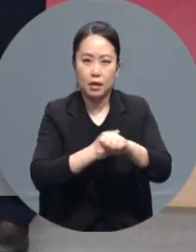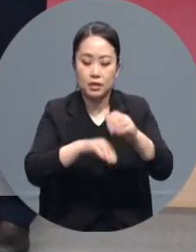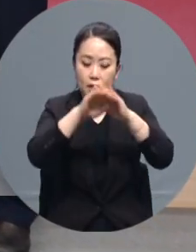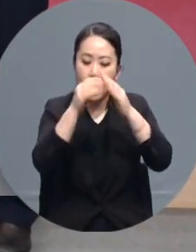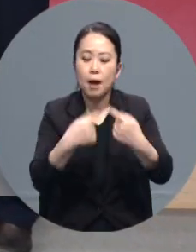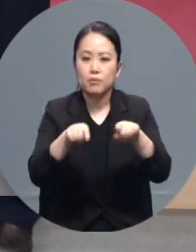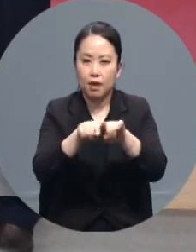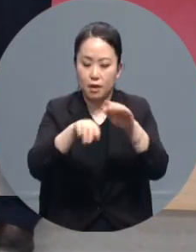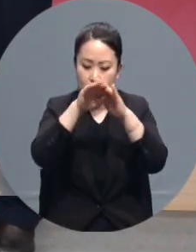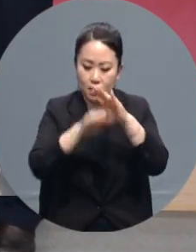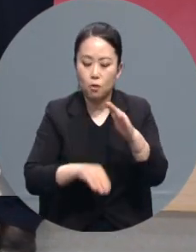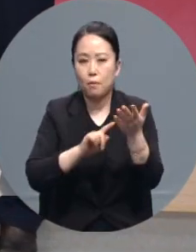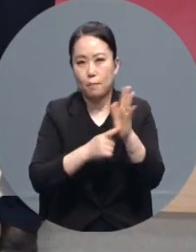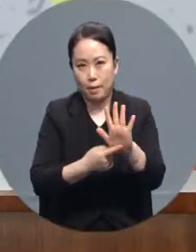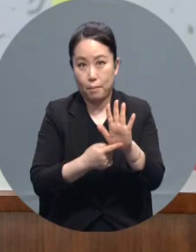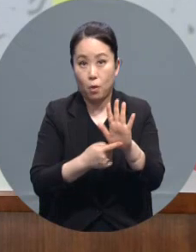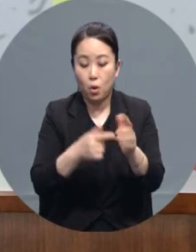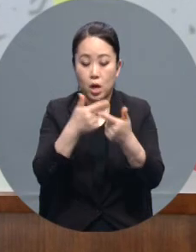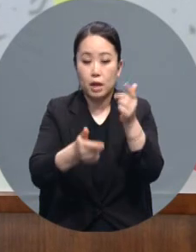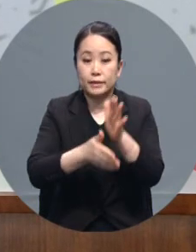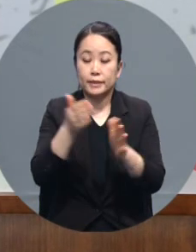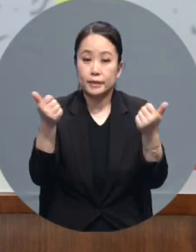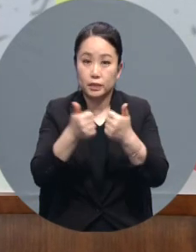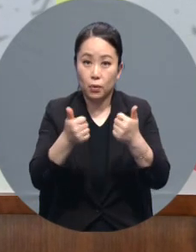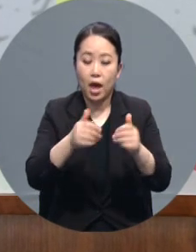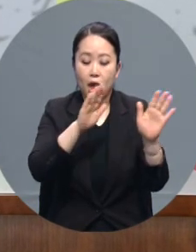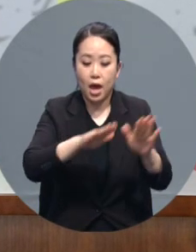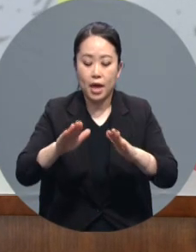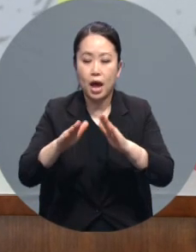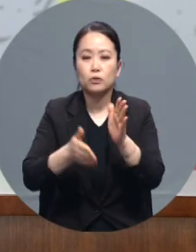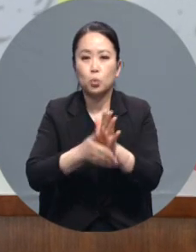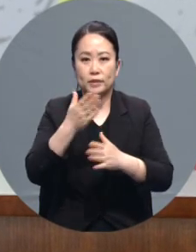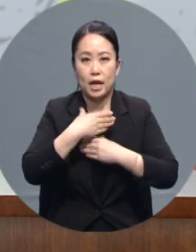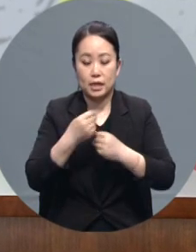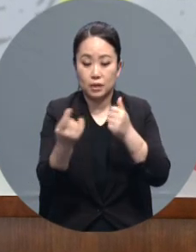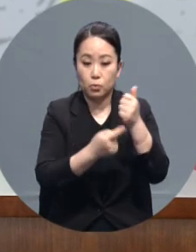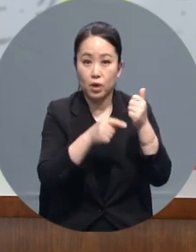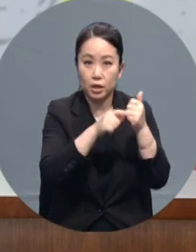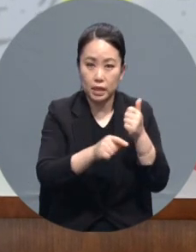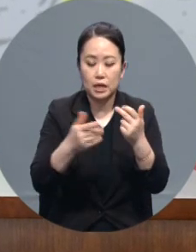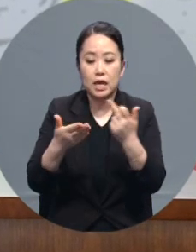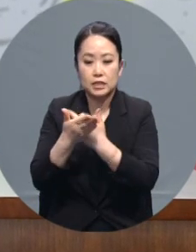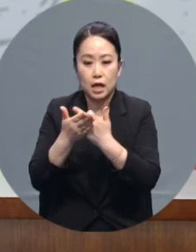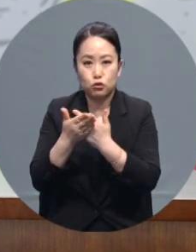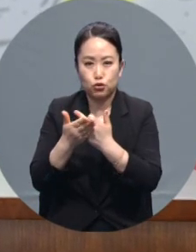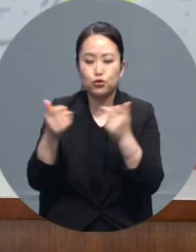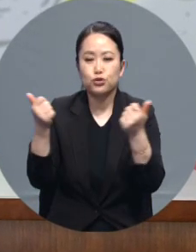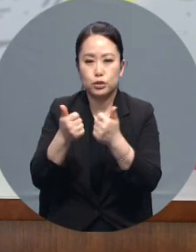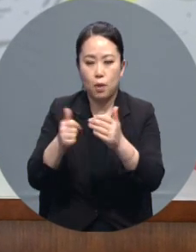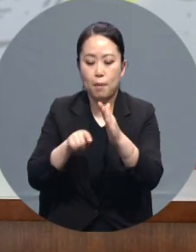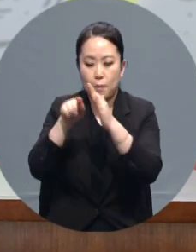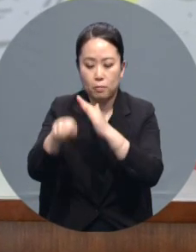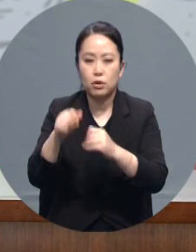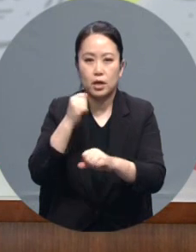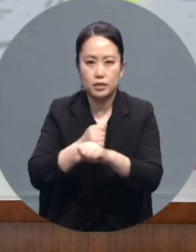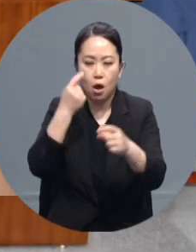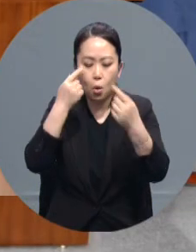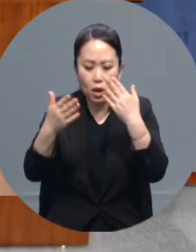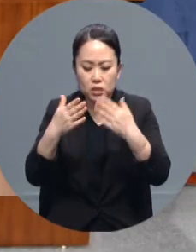발표했습니다 부산시 의회 해양도시 안전위원회는 어제 제주특별자치도 의회를 방문해 확실한